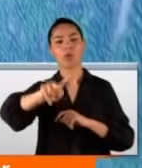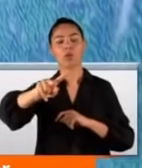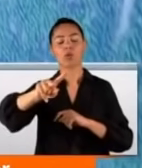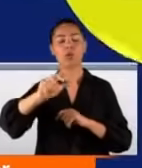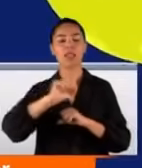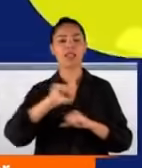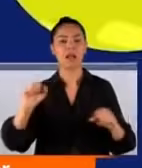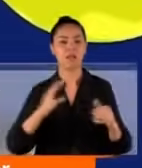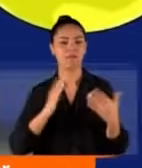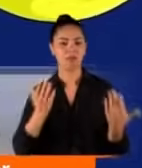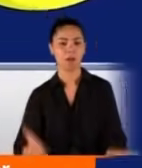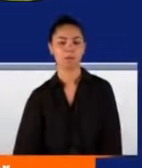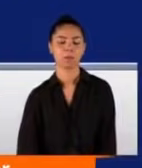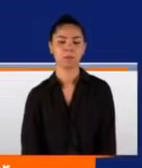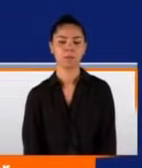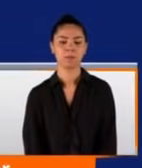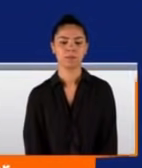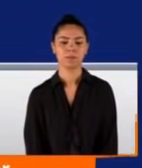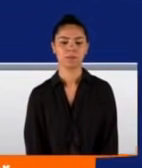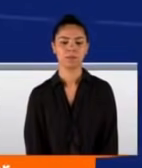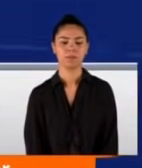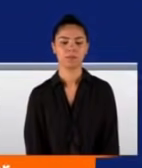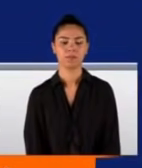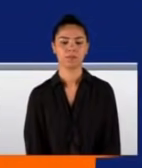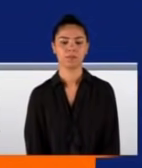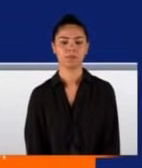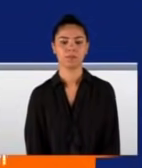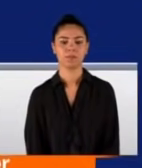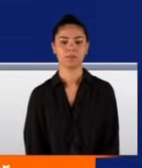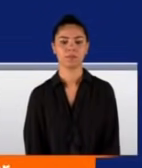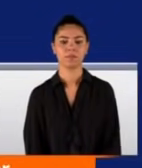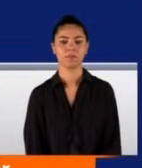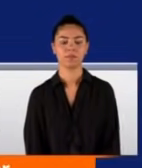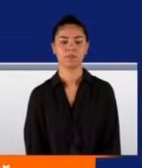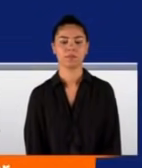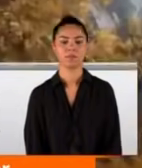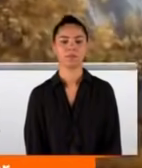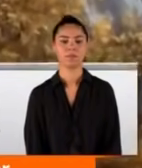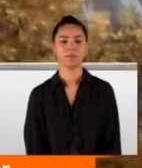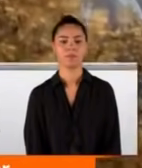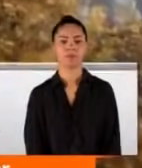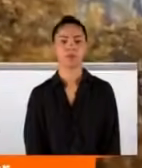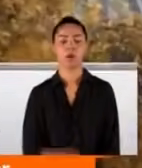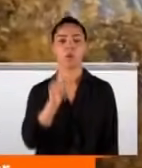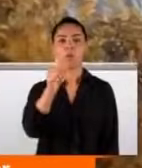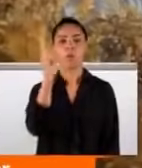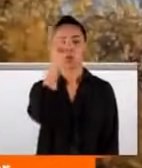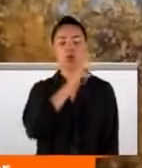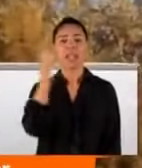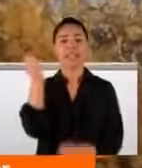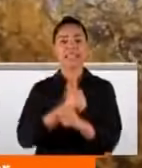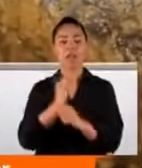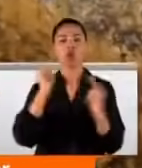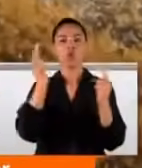etkide bulunuyor. It can make a big difference in determining where asteroids end up. Because we don't know exactly how... İşte bu etki